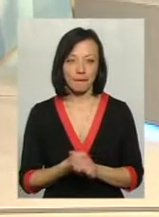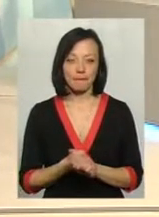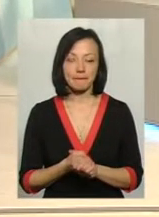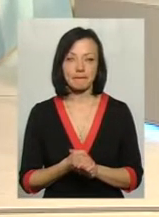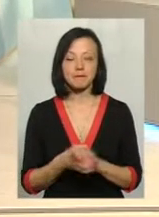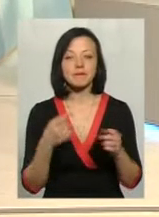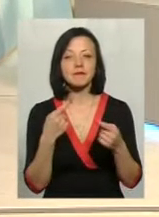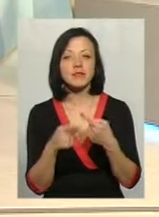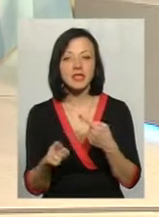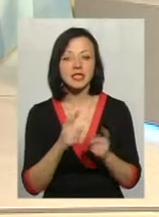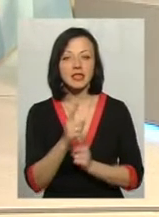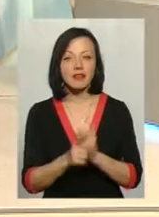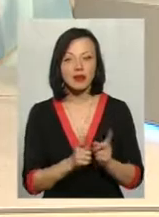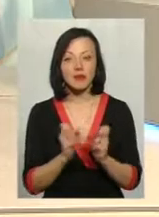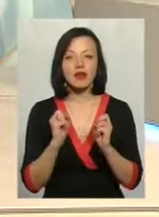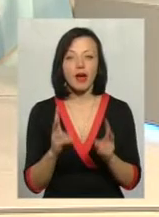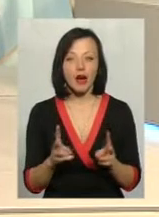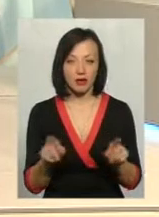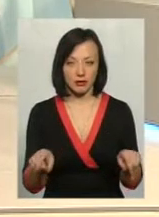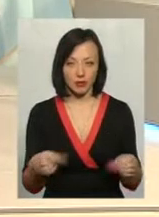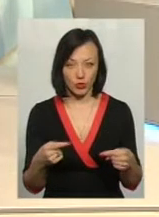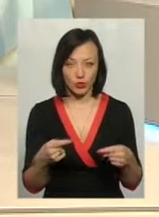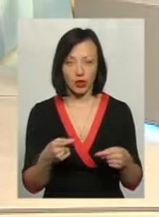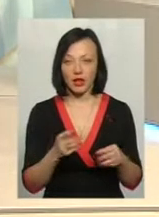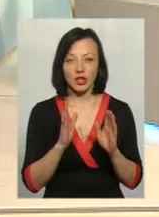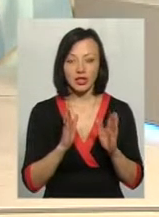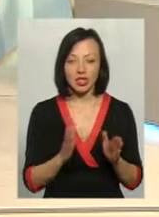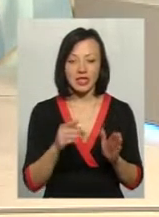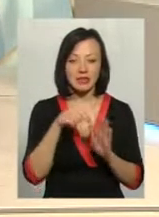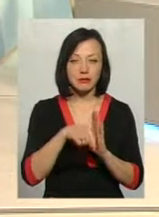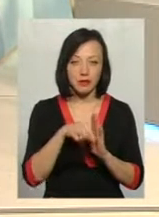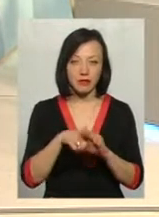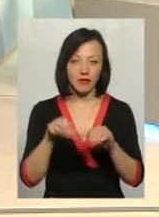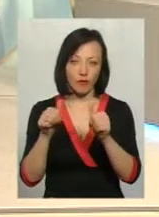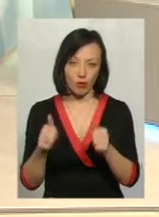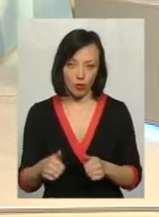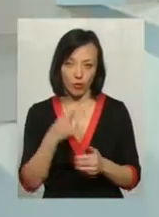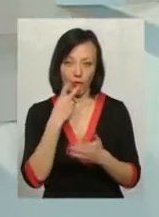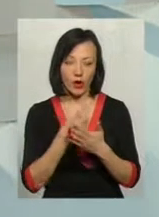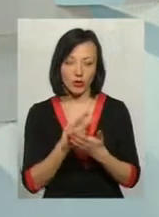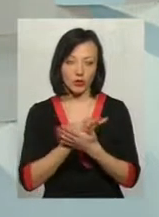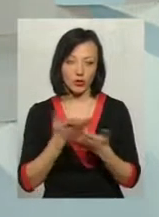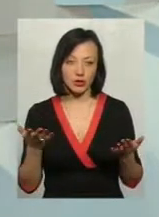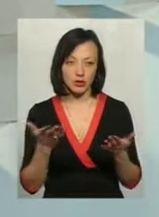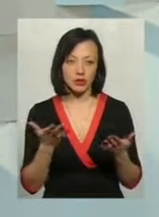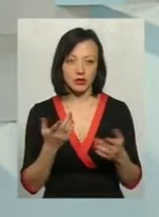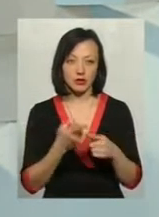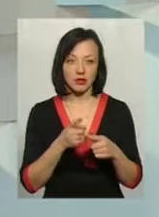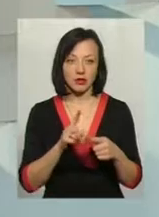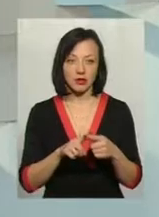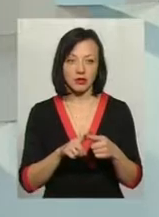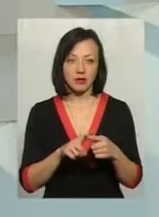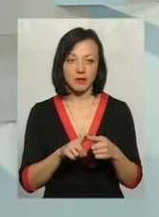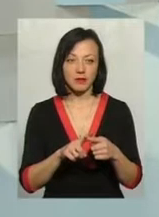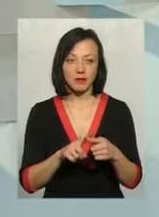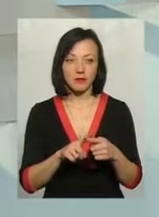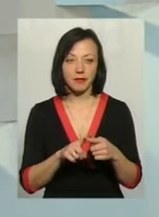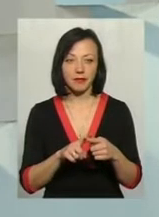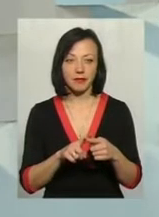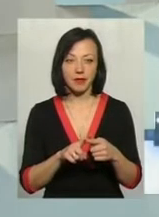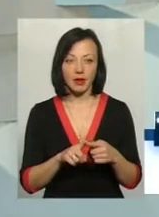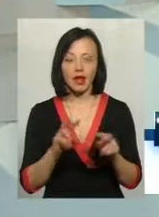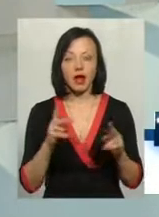ця реформа тим, як вона твориться. Тому що не лише зміст, але й форма, вона показує публічність вироблення політики. І наскільки б це